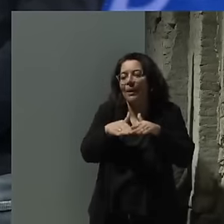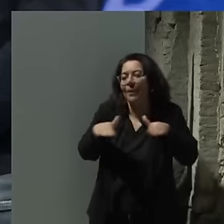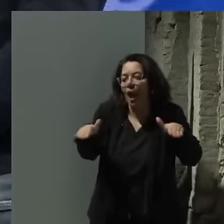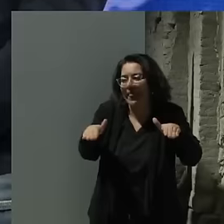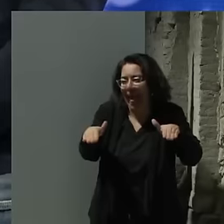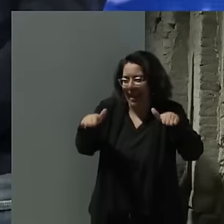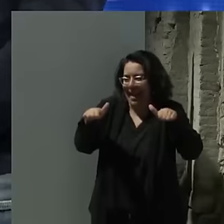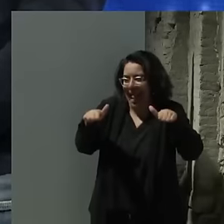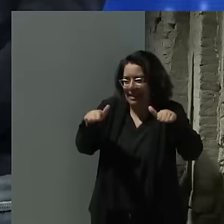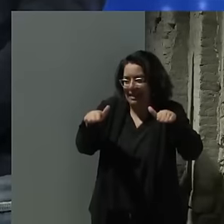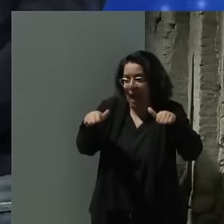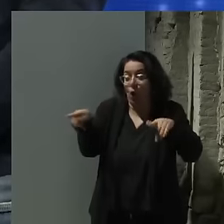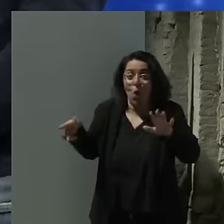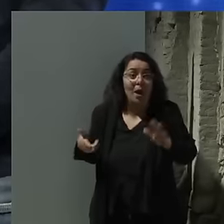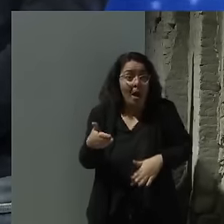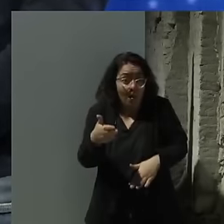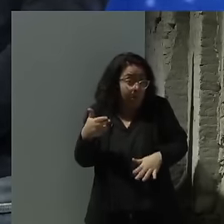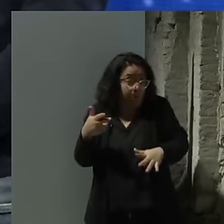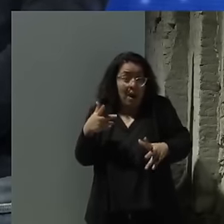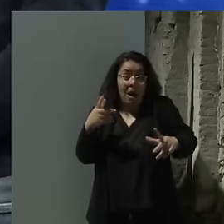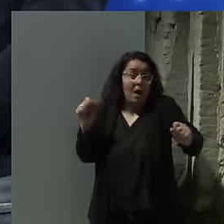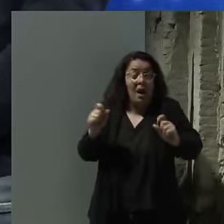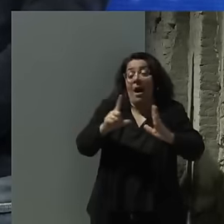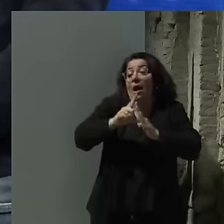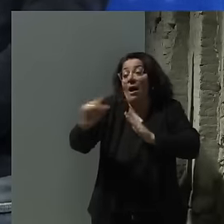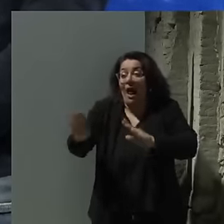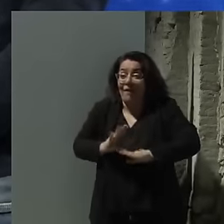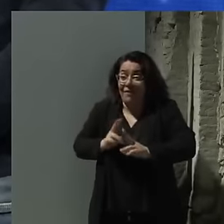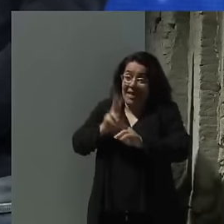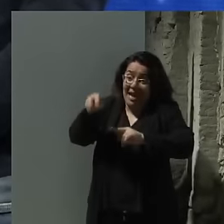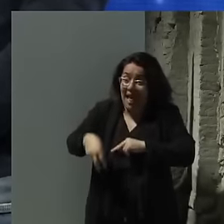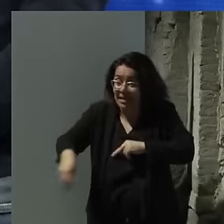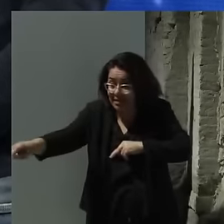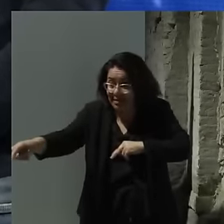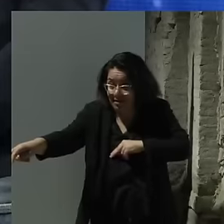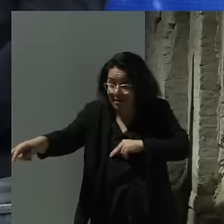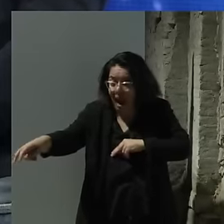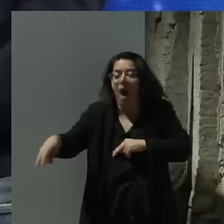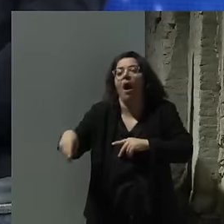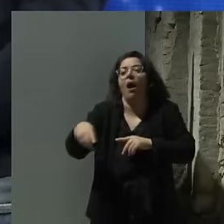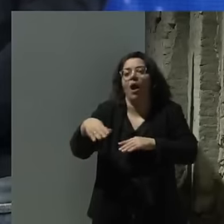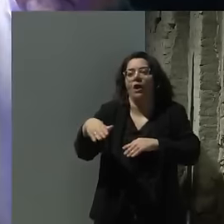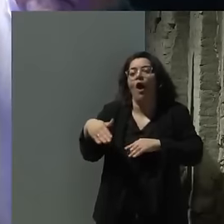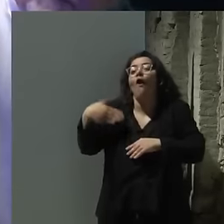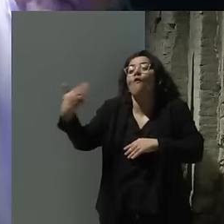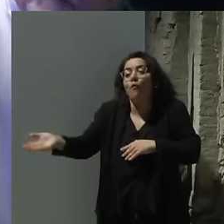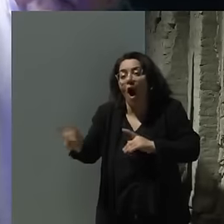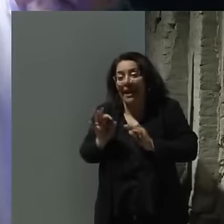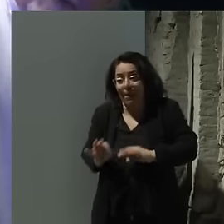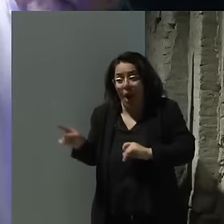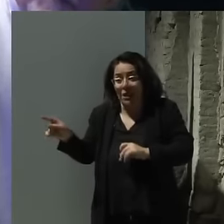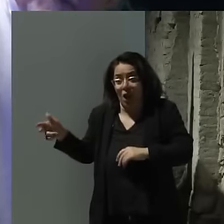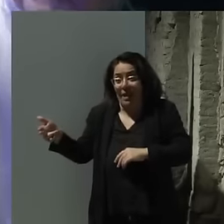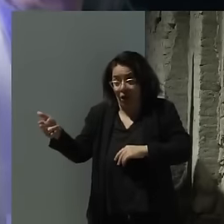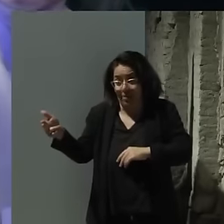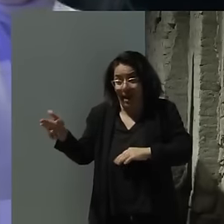avendo fatto questa azione si è buttato fuori dalla finestra per scappare e fuori gli hanno sparato ovviamente quelli che erano fuori. Io stavo facendomi anch'io alla